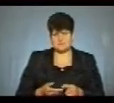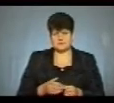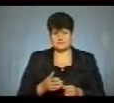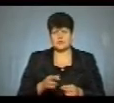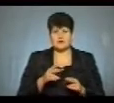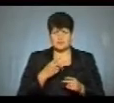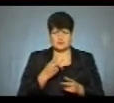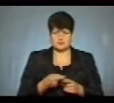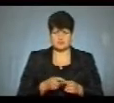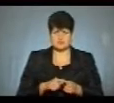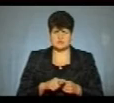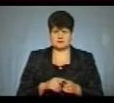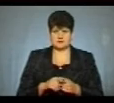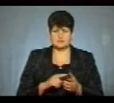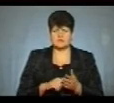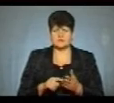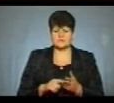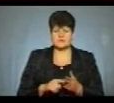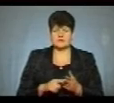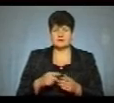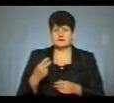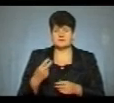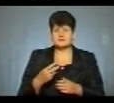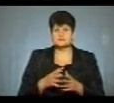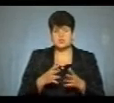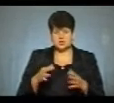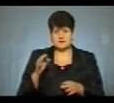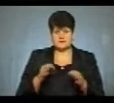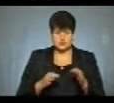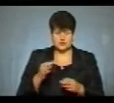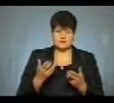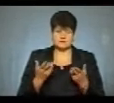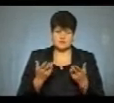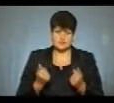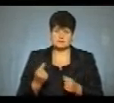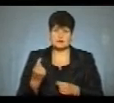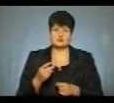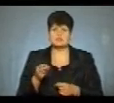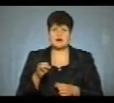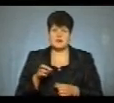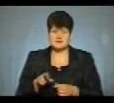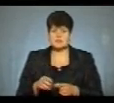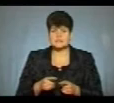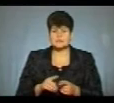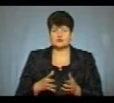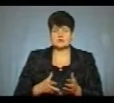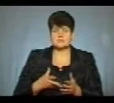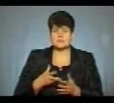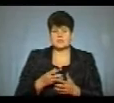ви бачите, це позначиться на субсидіантах збільшення відсотків, так. Збільшення відсотків, якщо ми говоримо з 1 травня, то це сплата